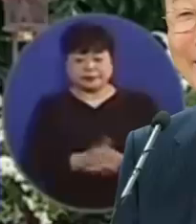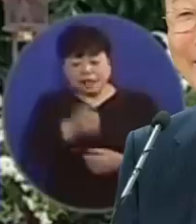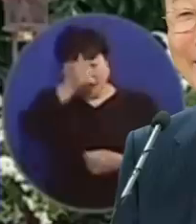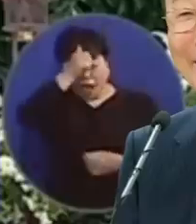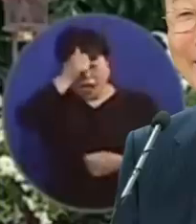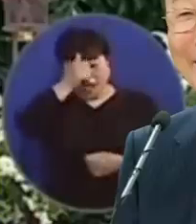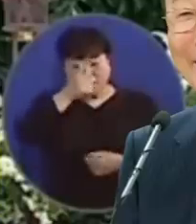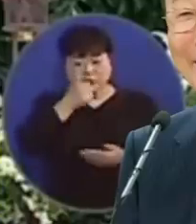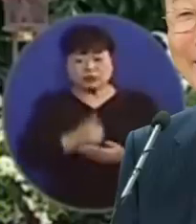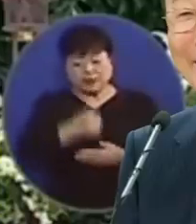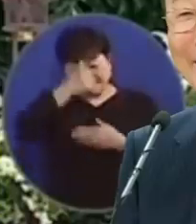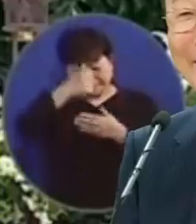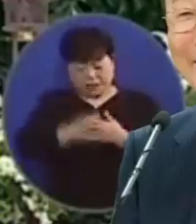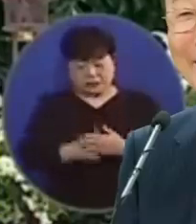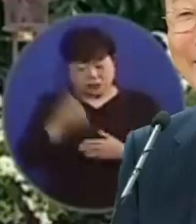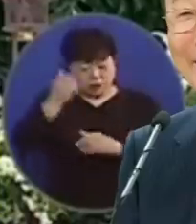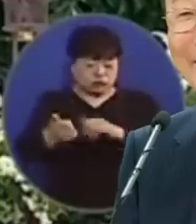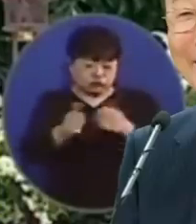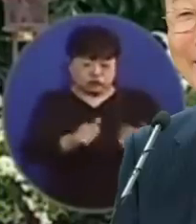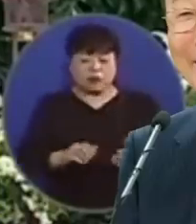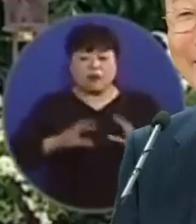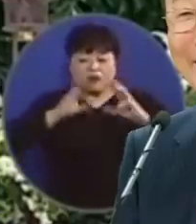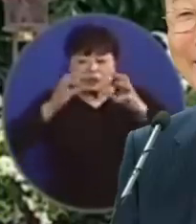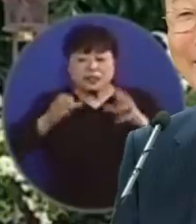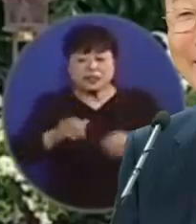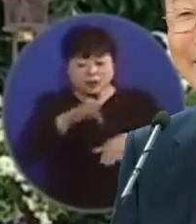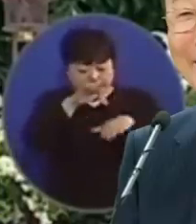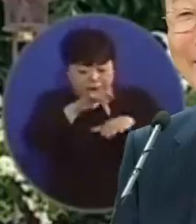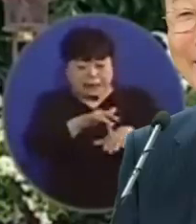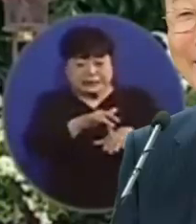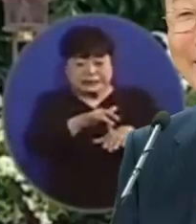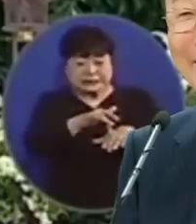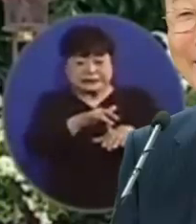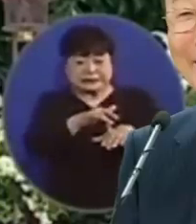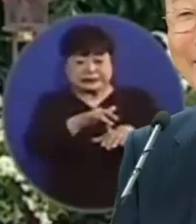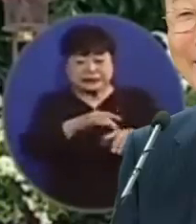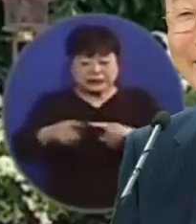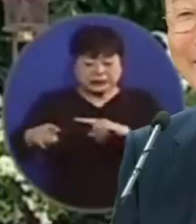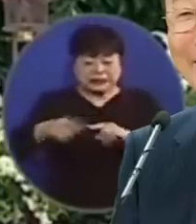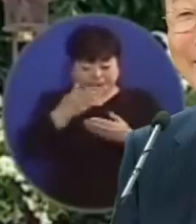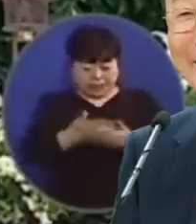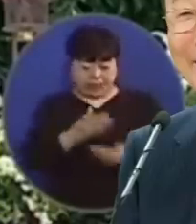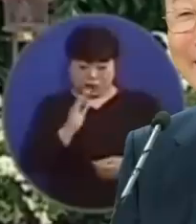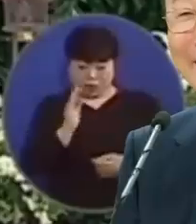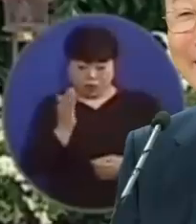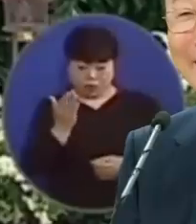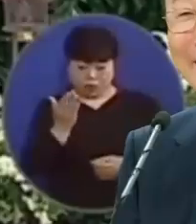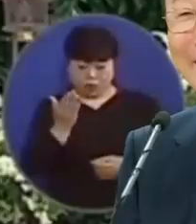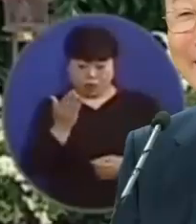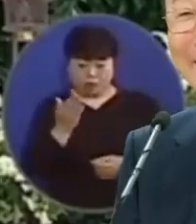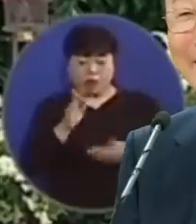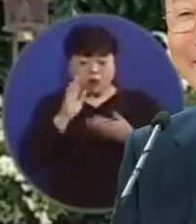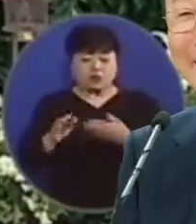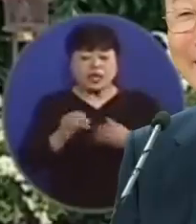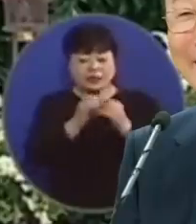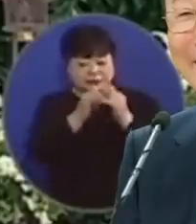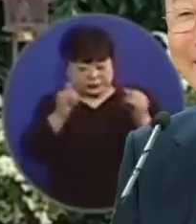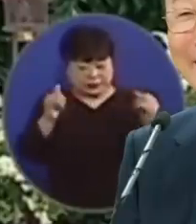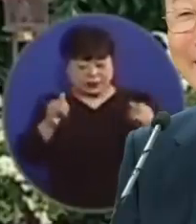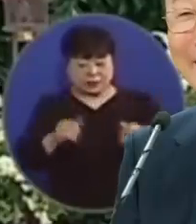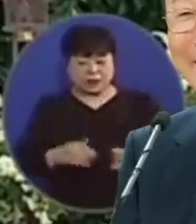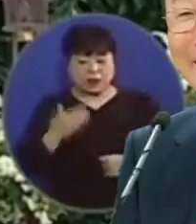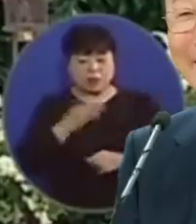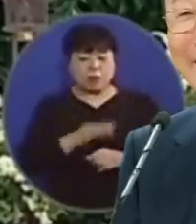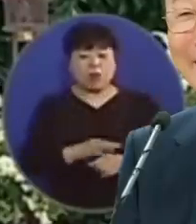아담의 타락으로 인간은 그 영혼이 죽고 세상은 마귀의 다스림을 받게 되고 그 이후 인생은